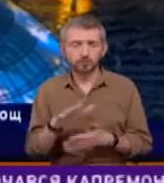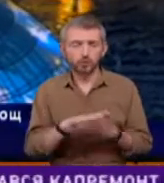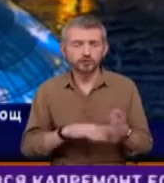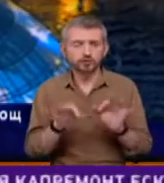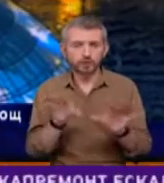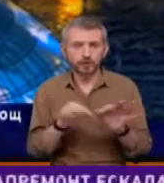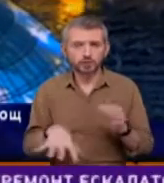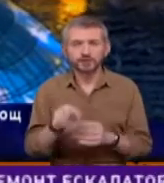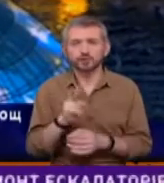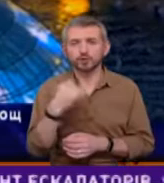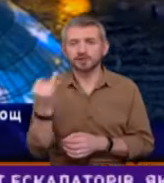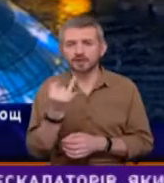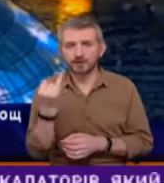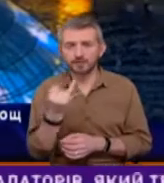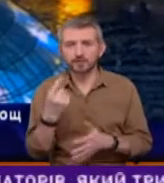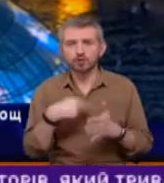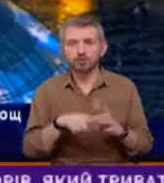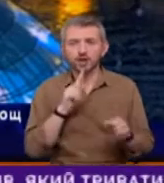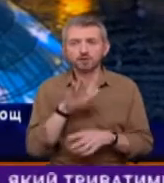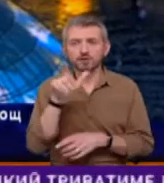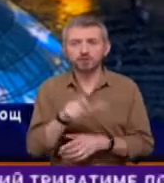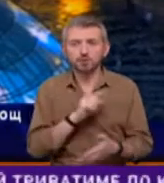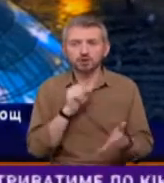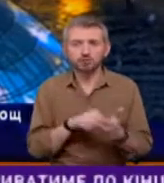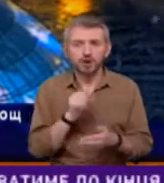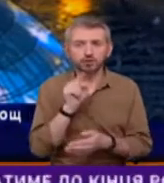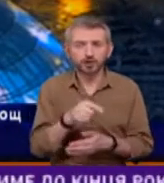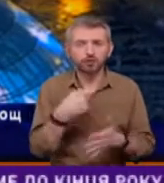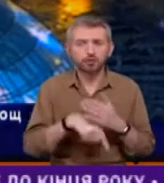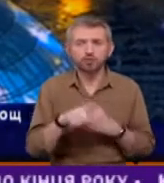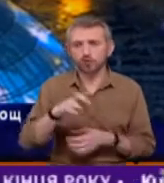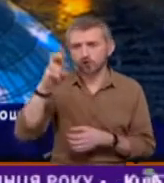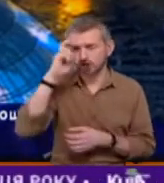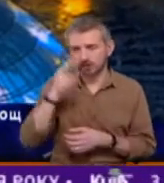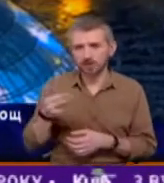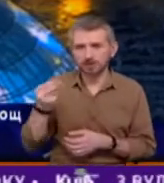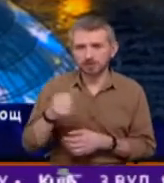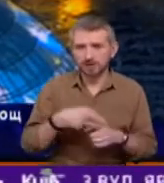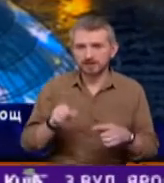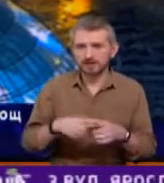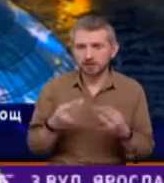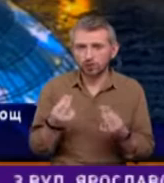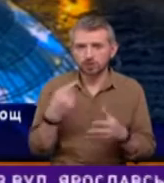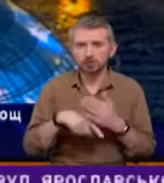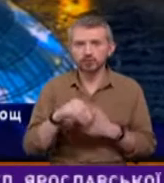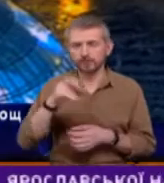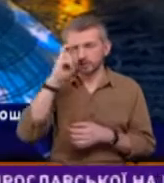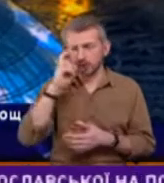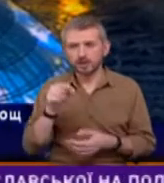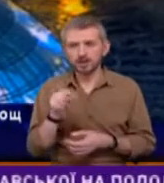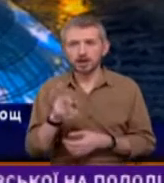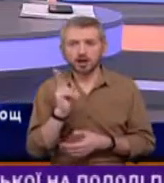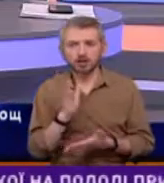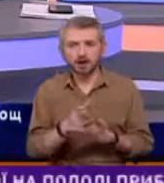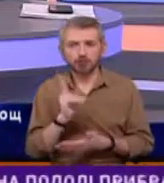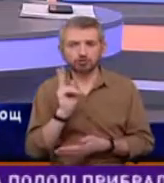ну і всім, хто зацікавлений, тобто співак потрапляє туди, тому що держава заплатила за це гроші, і тому що в державі є хтось,